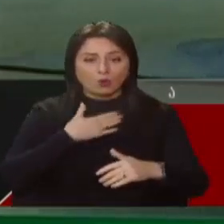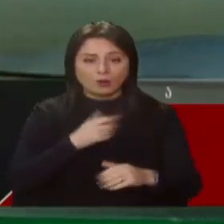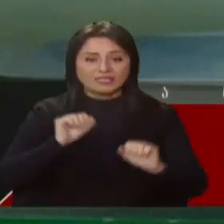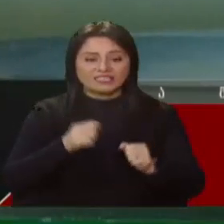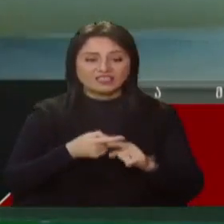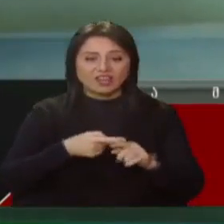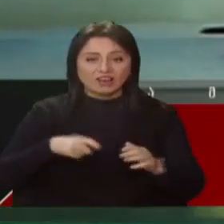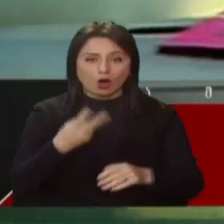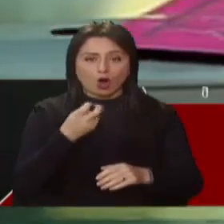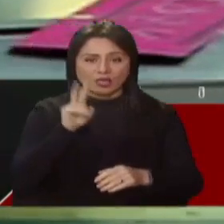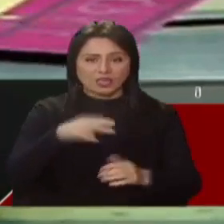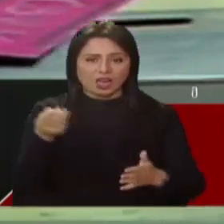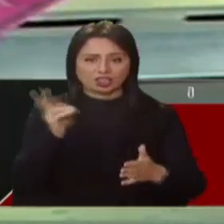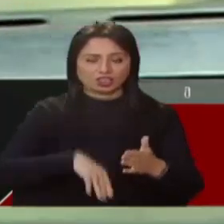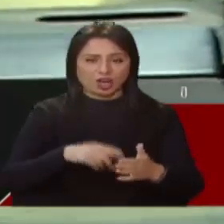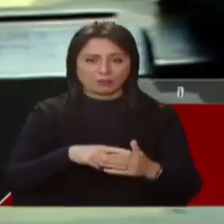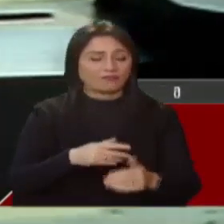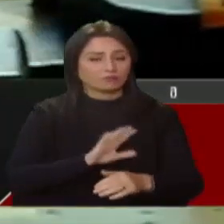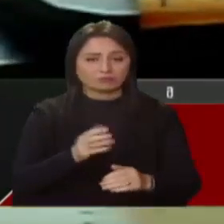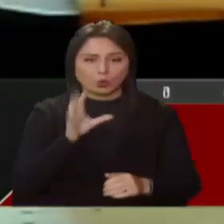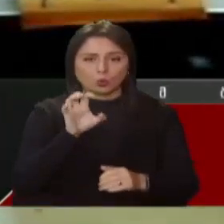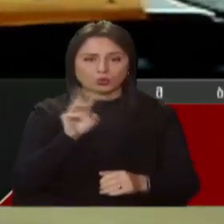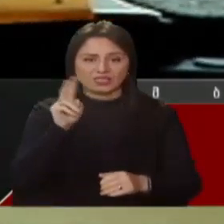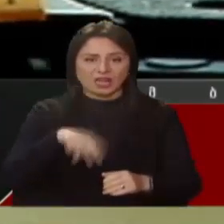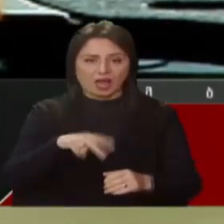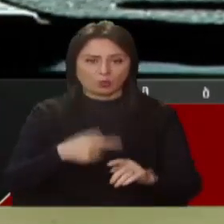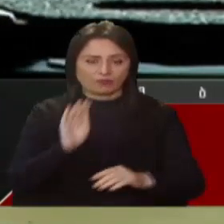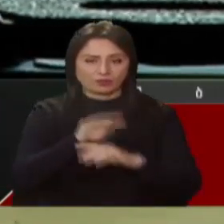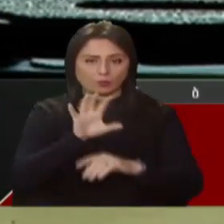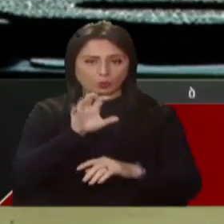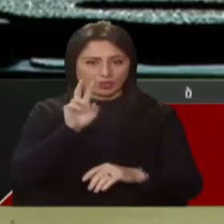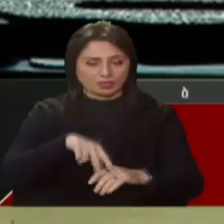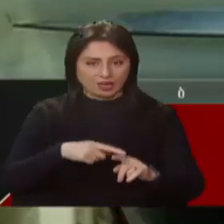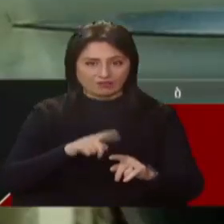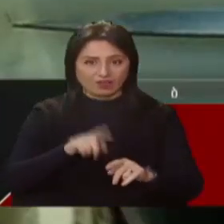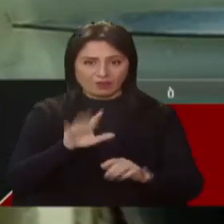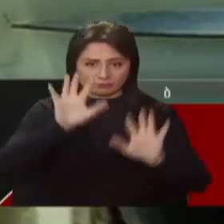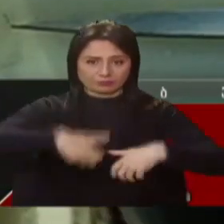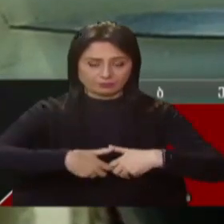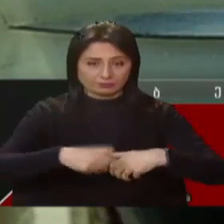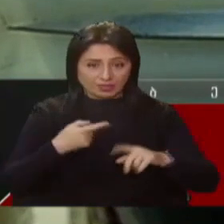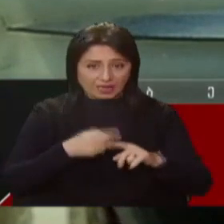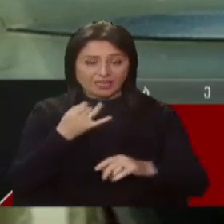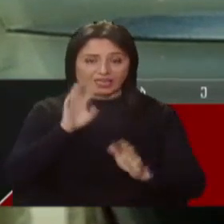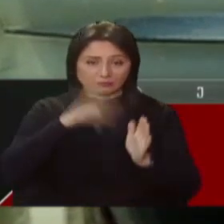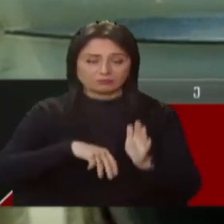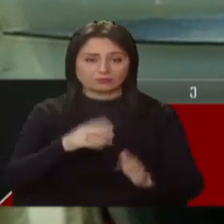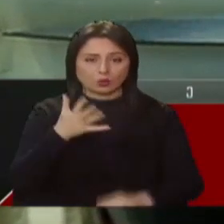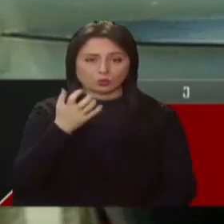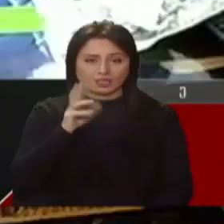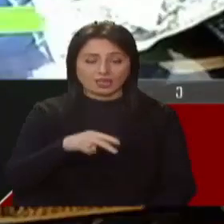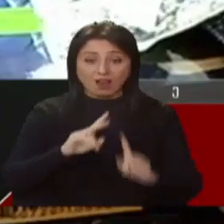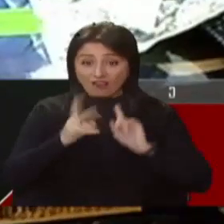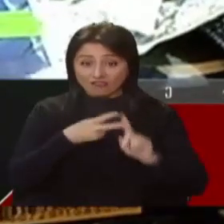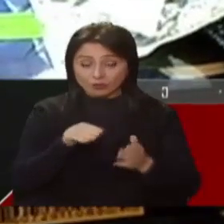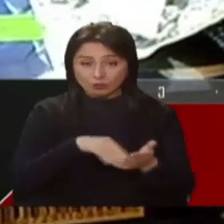ristare ba, ura silari, da, jarime business, tot huta silari, so de nobi, da, jarime bazda, civiera, risc confiscație, zgamo. Sărnișnul Ikmeda bizgame urebeti